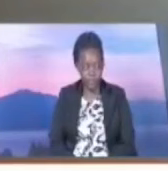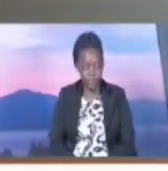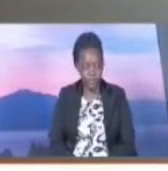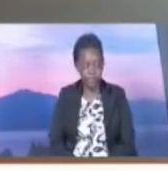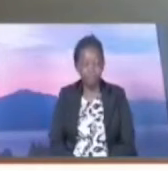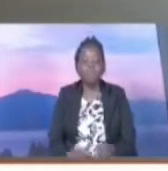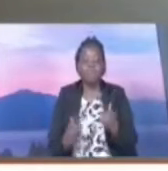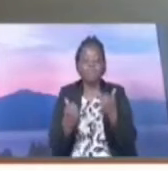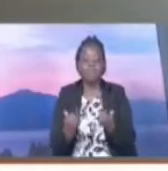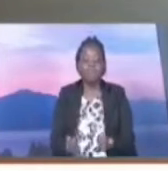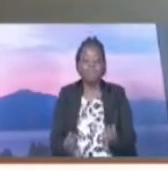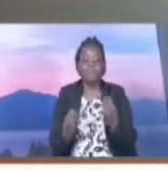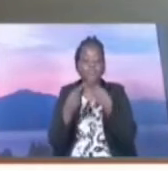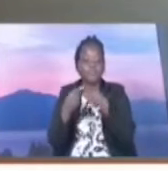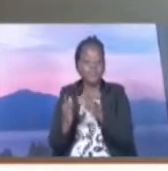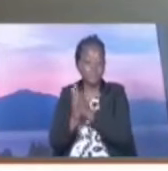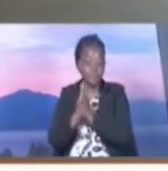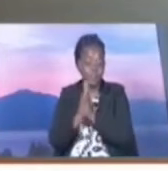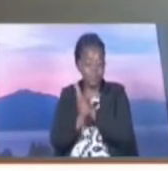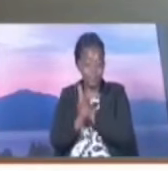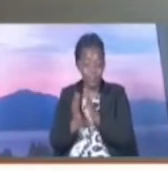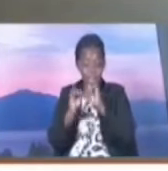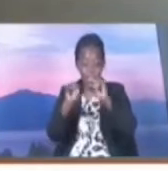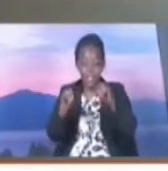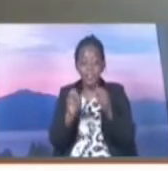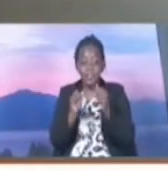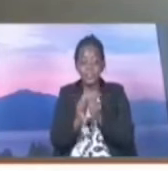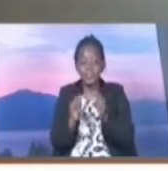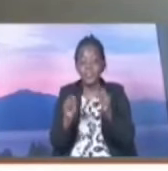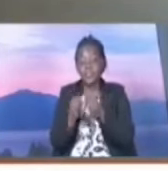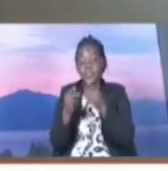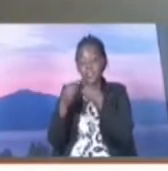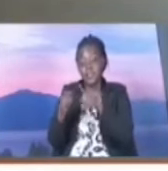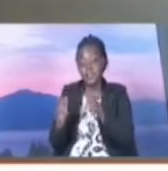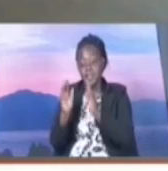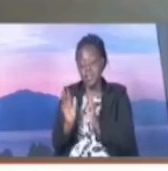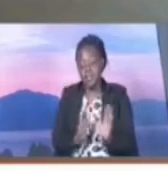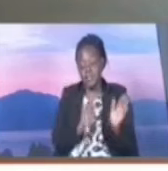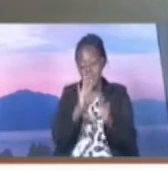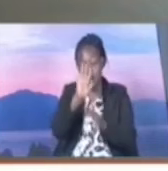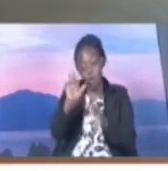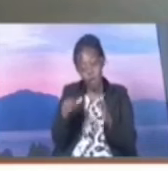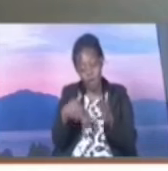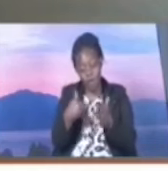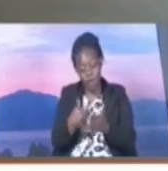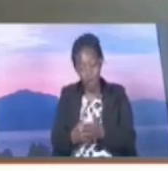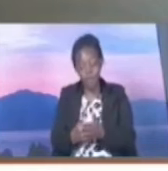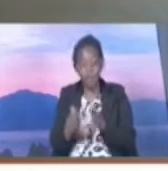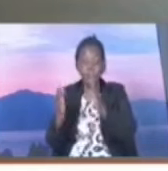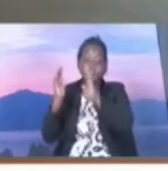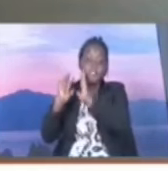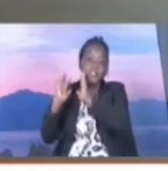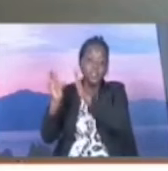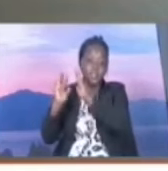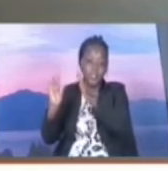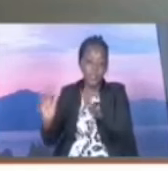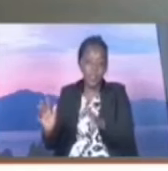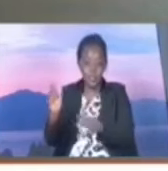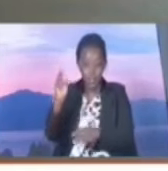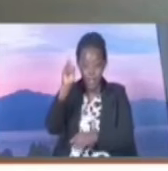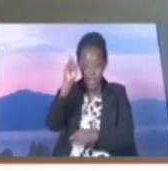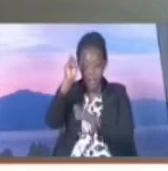Kale katutandike okunyumya agataliiko nfuufu, era nga tutandise n'enteekateeka zonna ez'okujaguza amatikkira